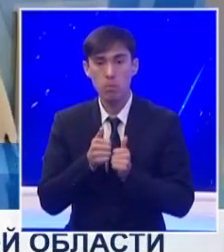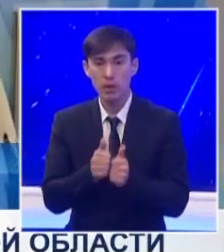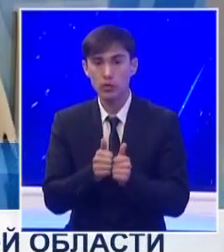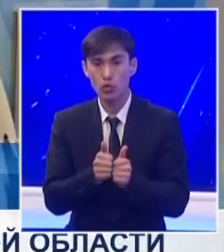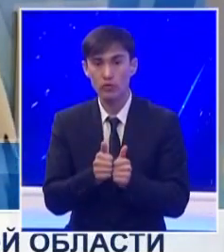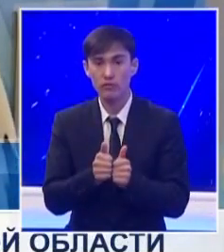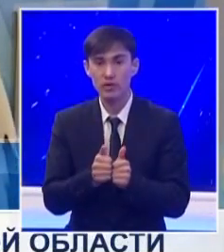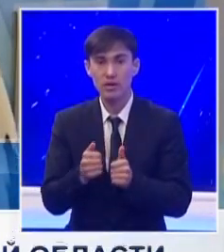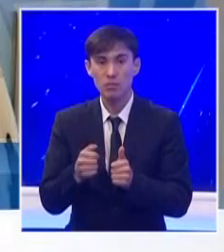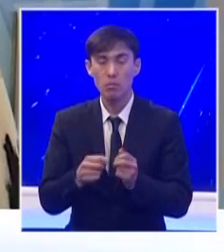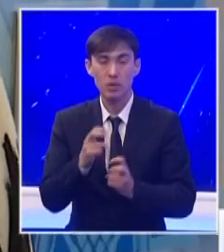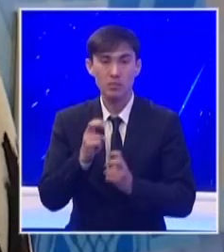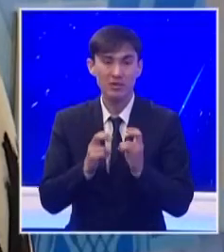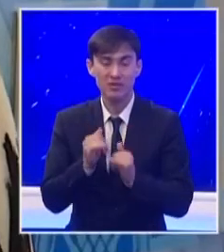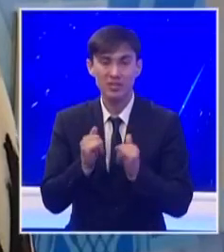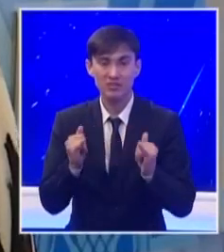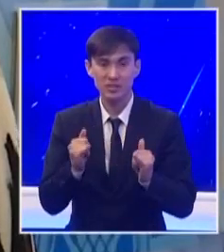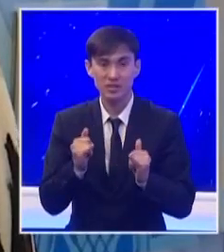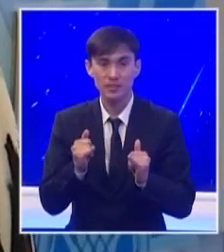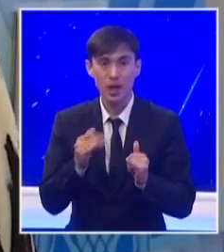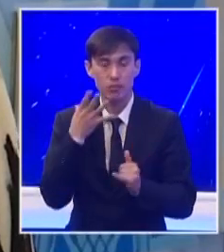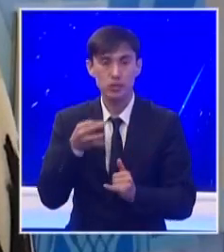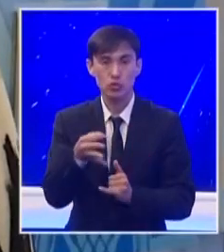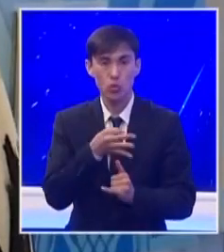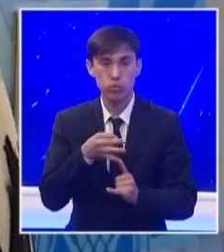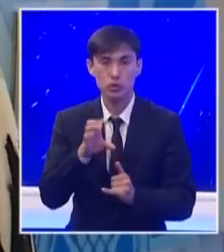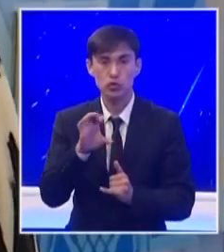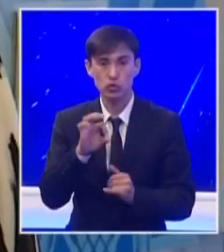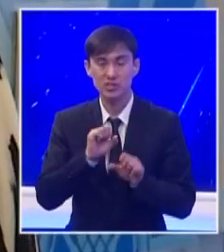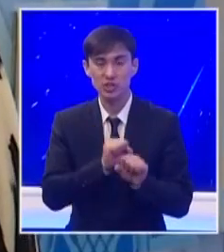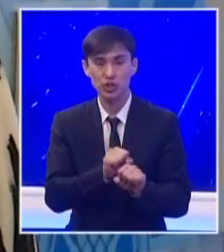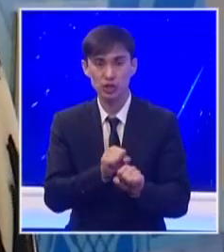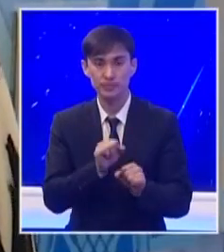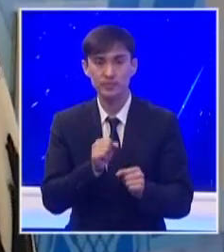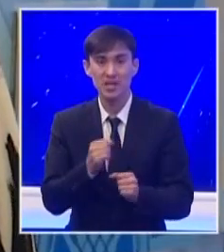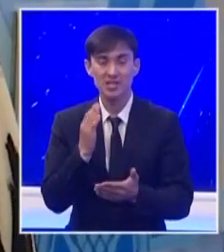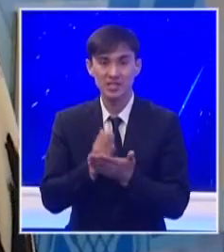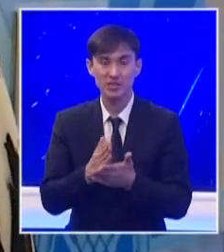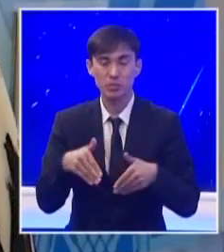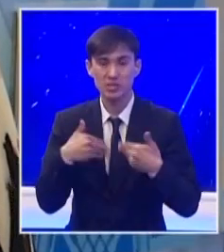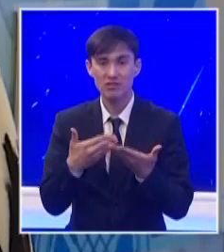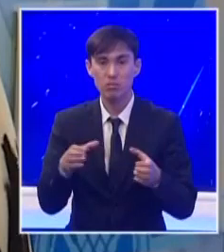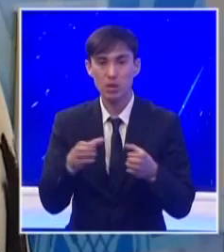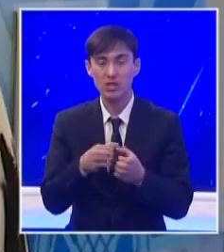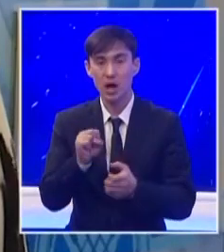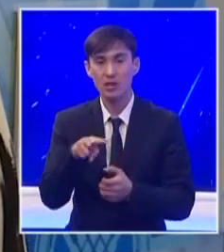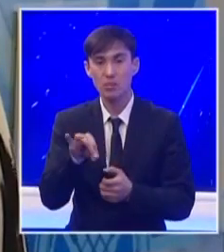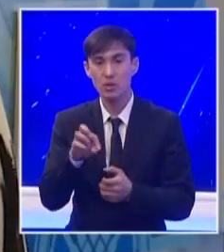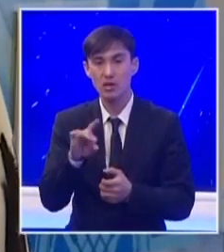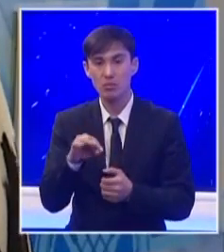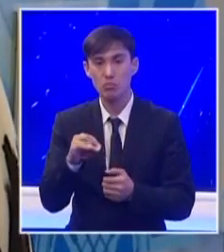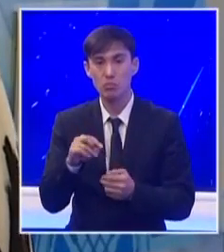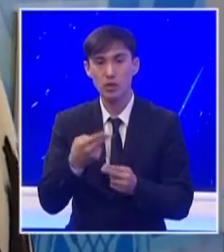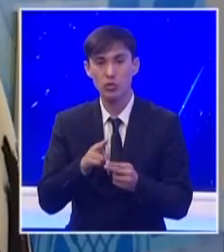предпринимательства и инновационного развития Алматинской области, управление социальной защиты. И есть представители палаты «Атамикен», которые